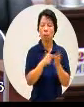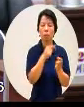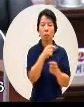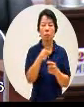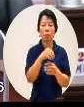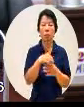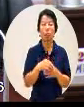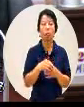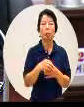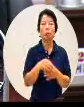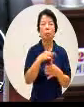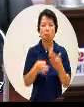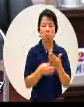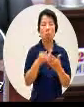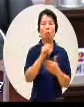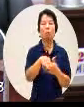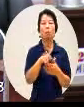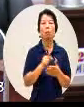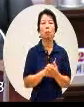長請答案